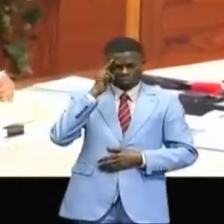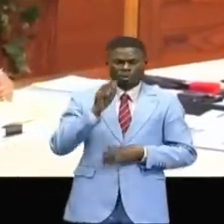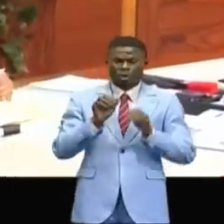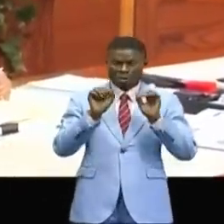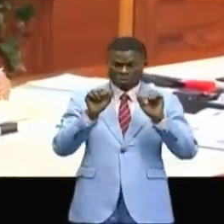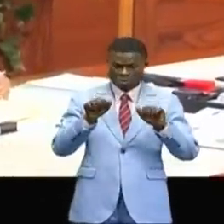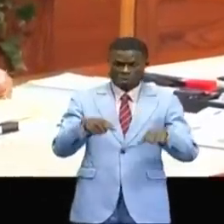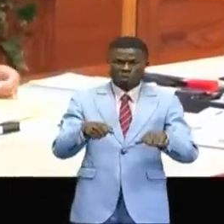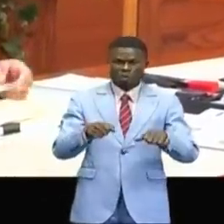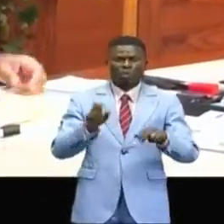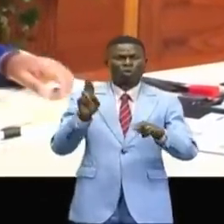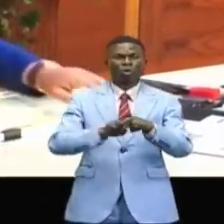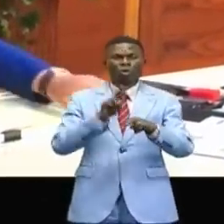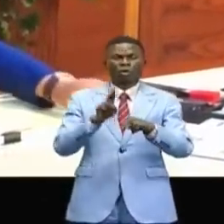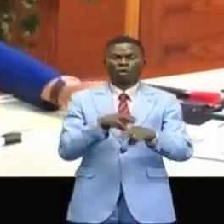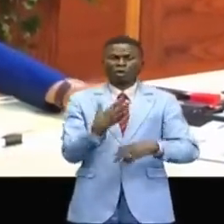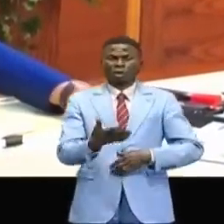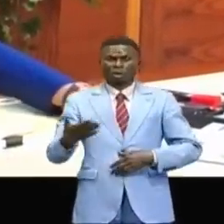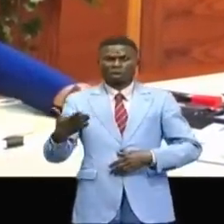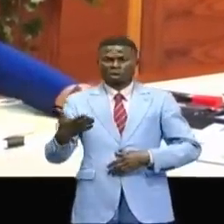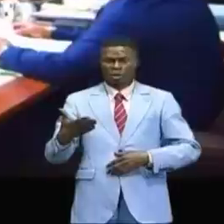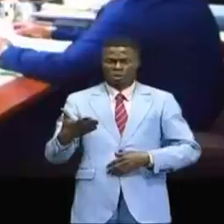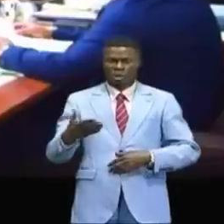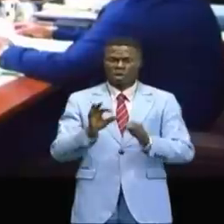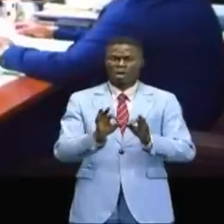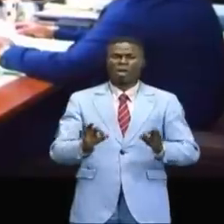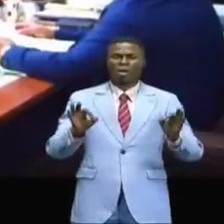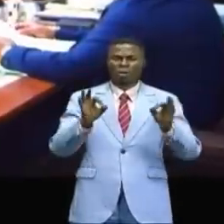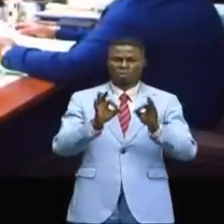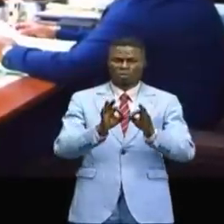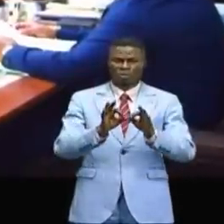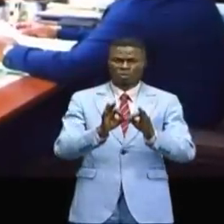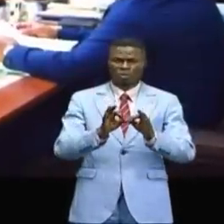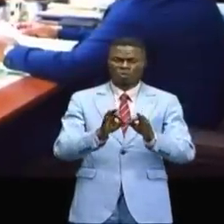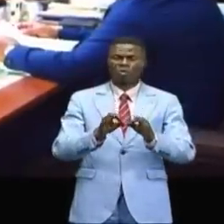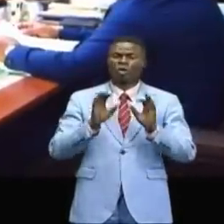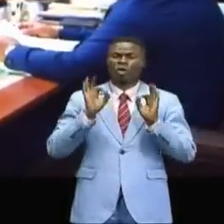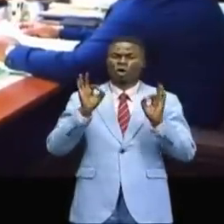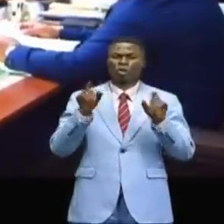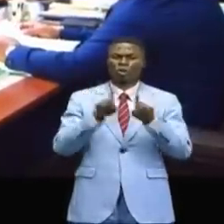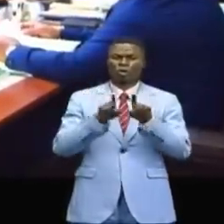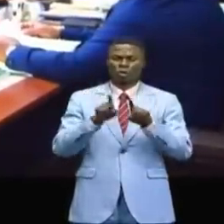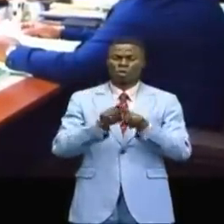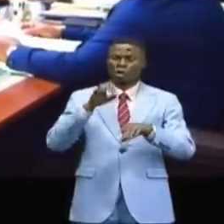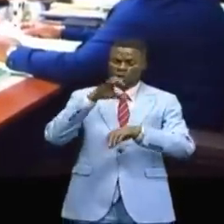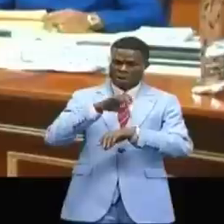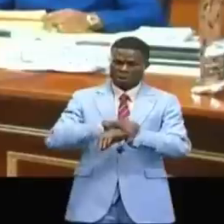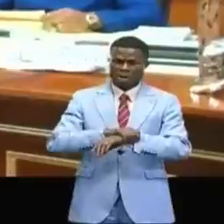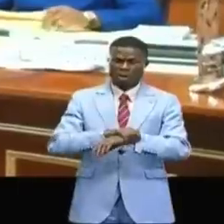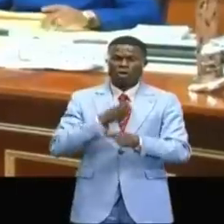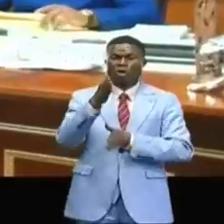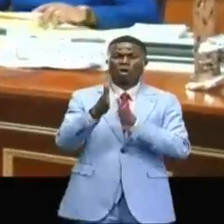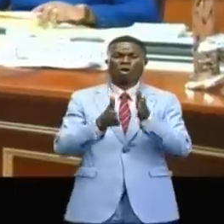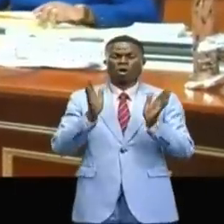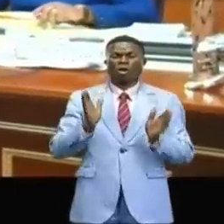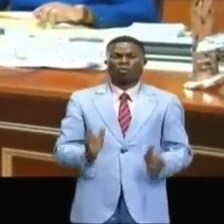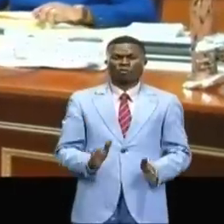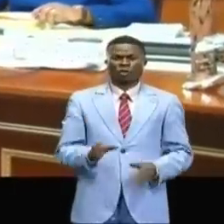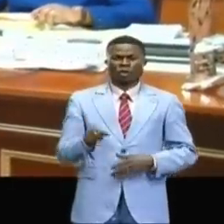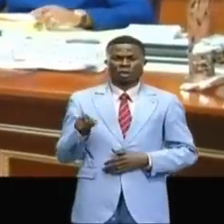possibilité d'utiliser des matériaux alternatifs et modernes pour la traque de ces